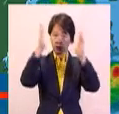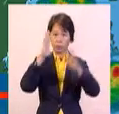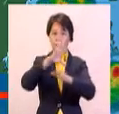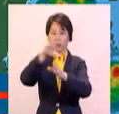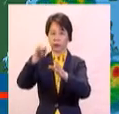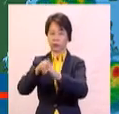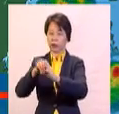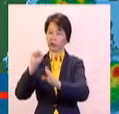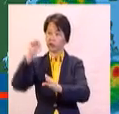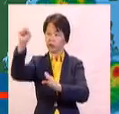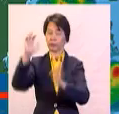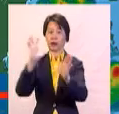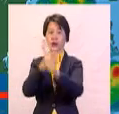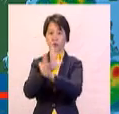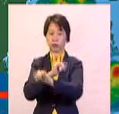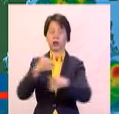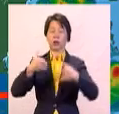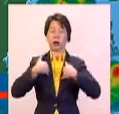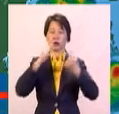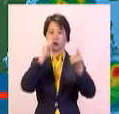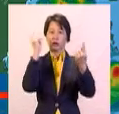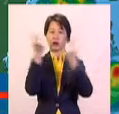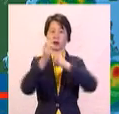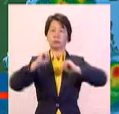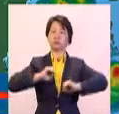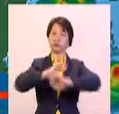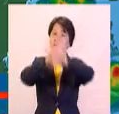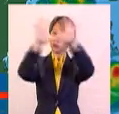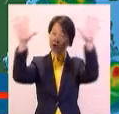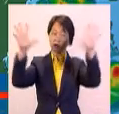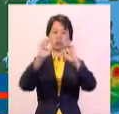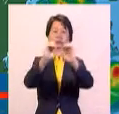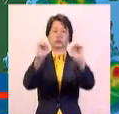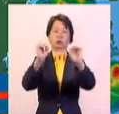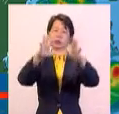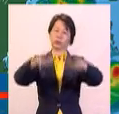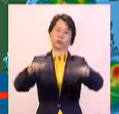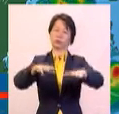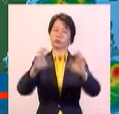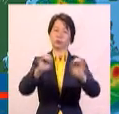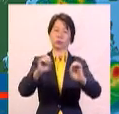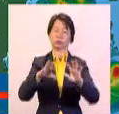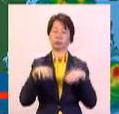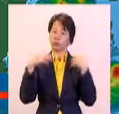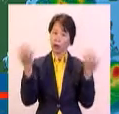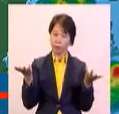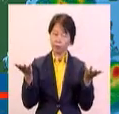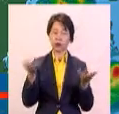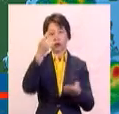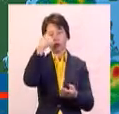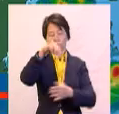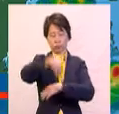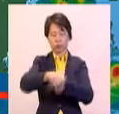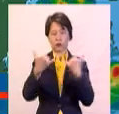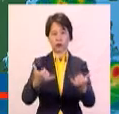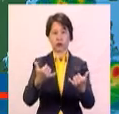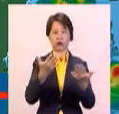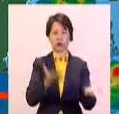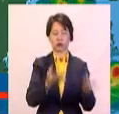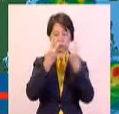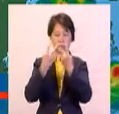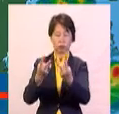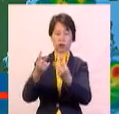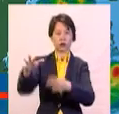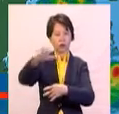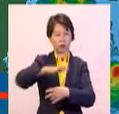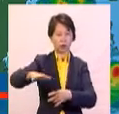termasuklah di Negeri Sabah dan Sarawak berada dalam keadaan yang cerah dan tiada hujan yang dicerap. Sekian saja info cuaca untuk malam ini. Seterusnya kita lihat